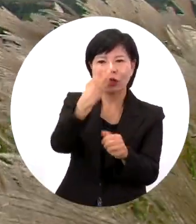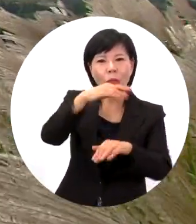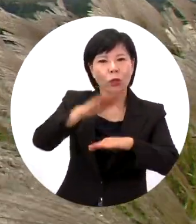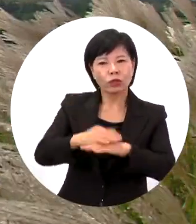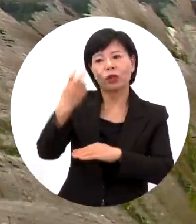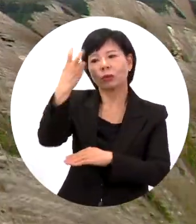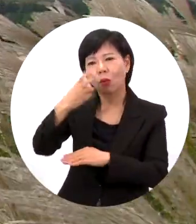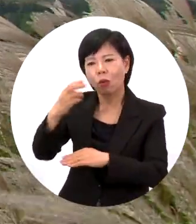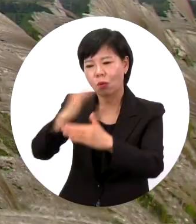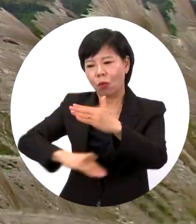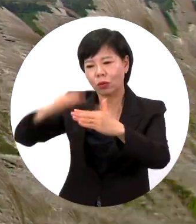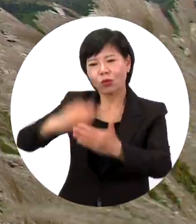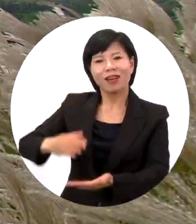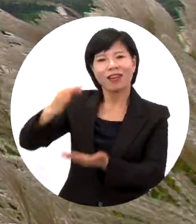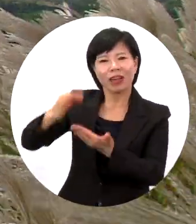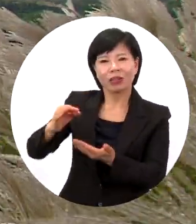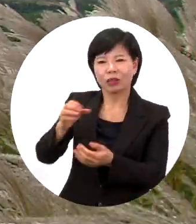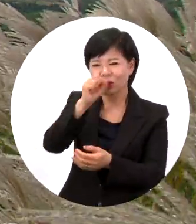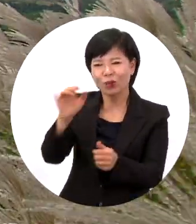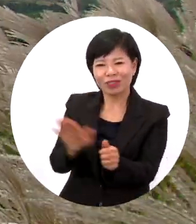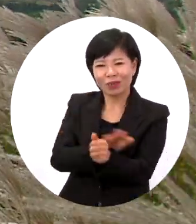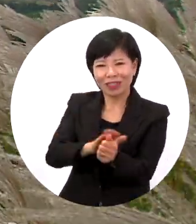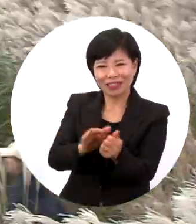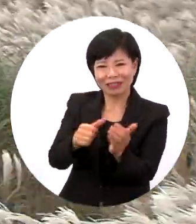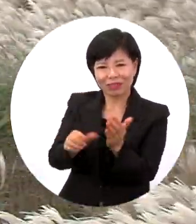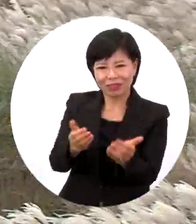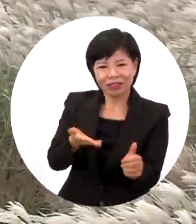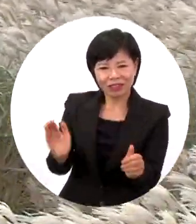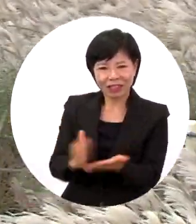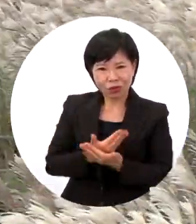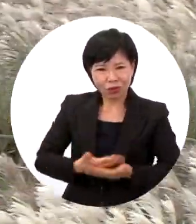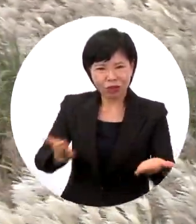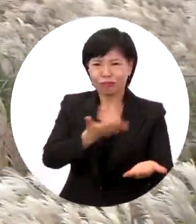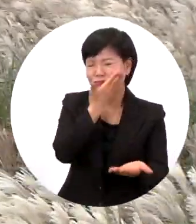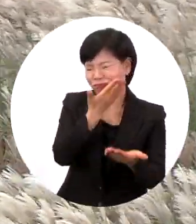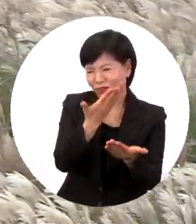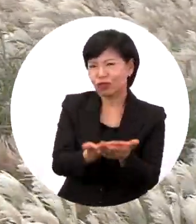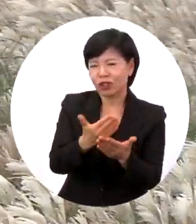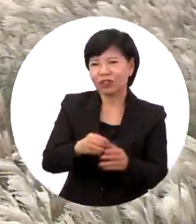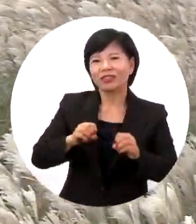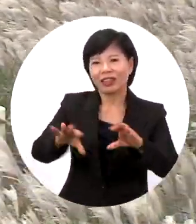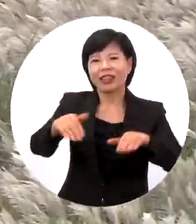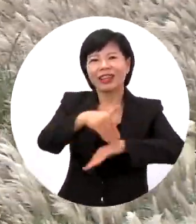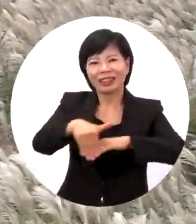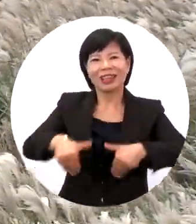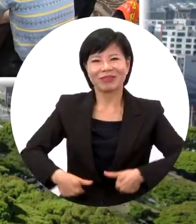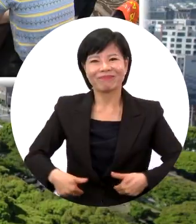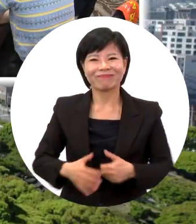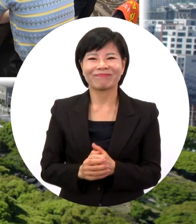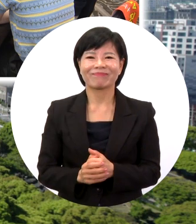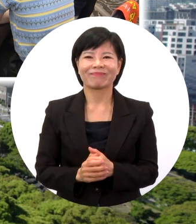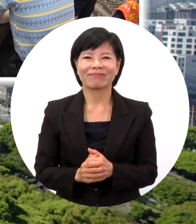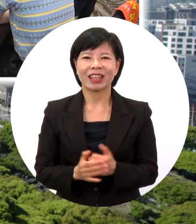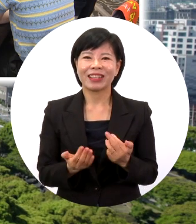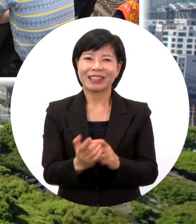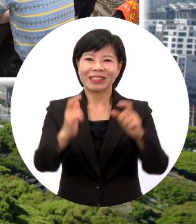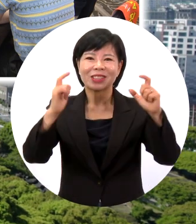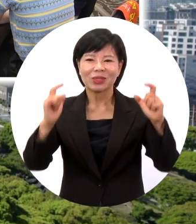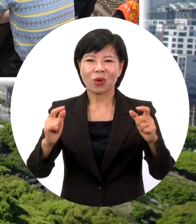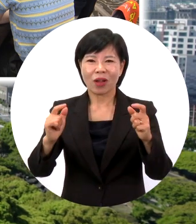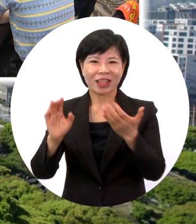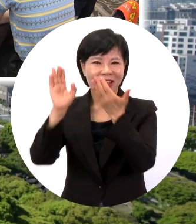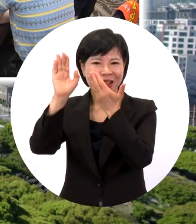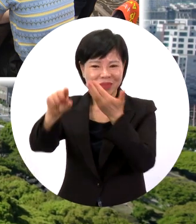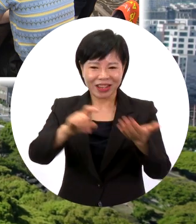보호하고 공정한 가격과 좋은 서비스 품질 제공을 핵심으로 캠페인을 진행할 계획입니다. 제주도가